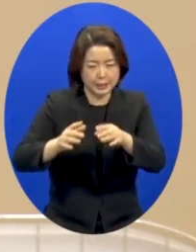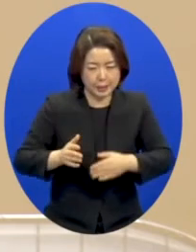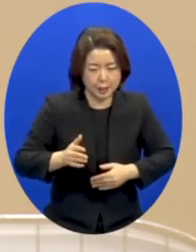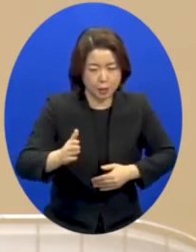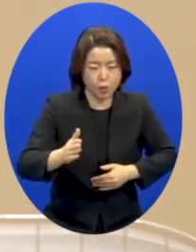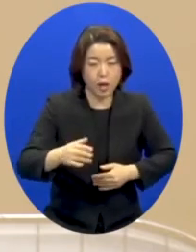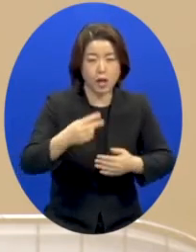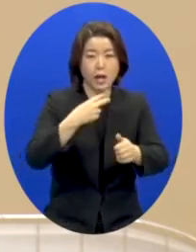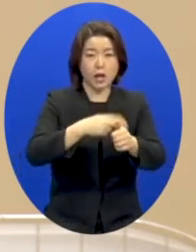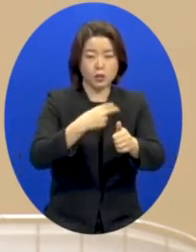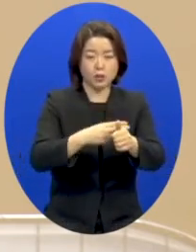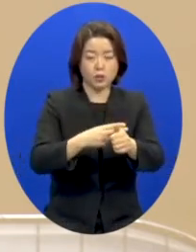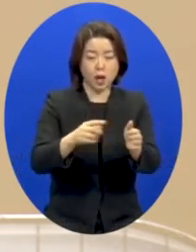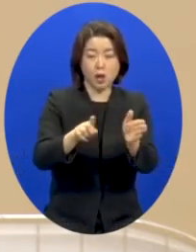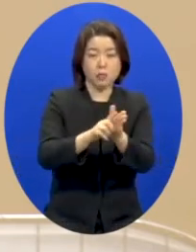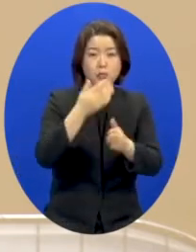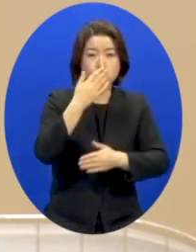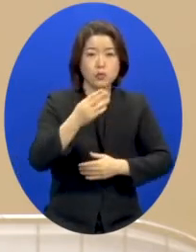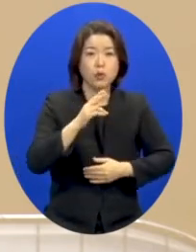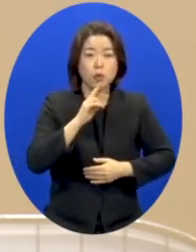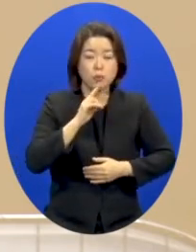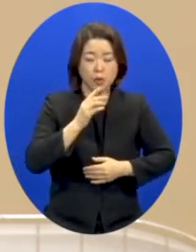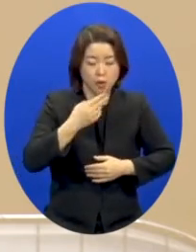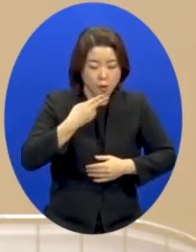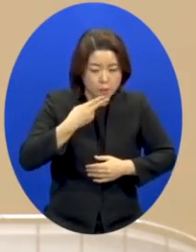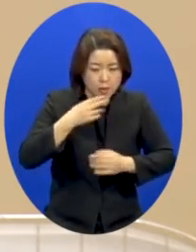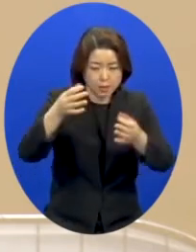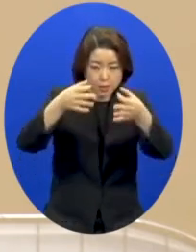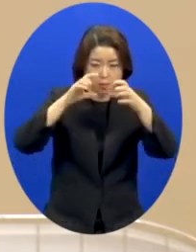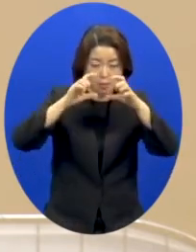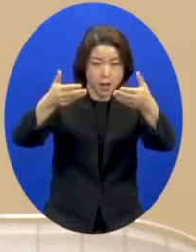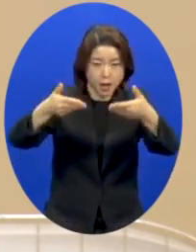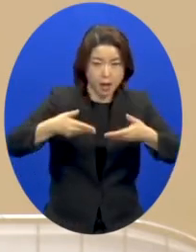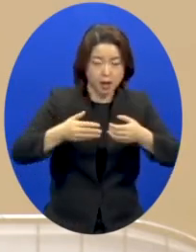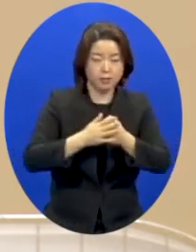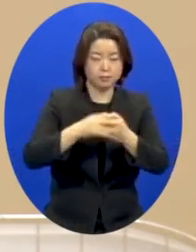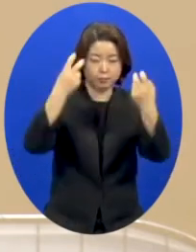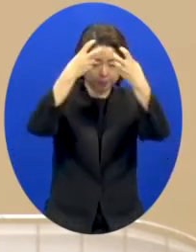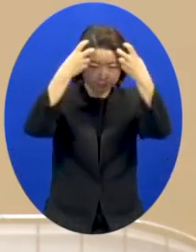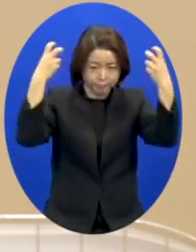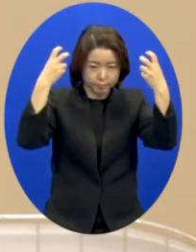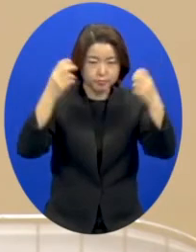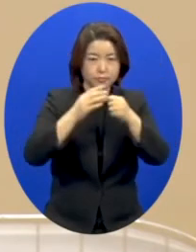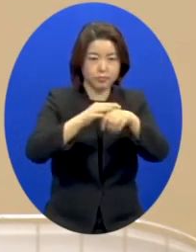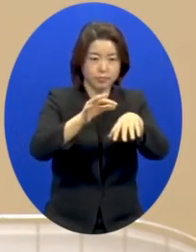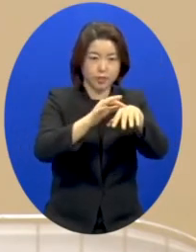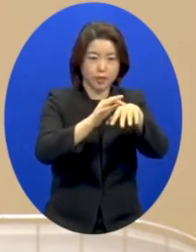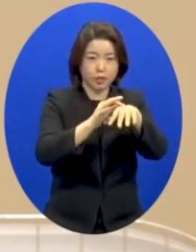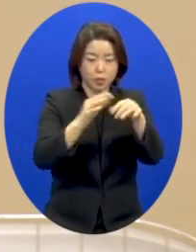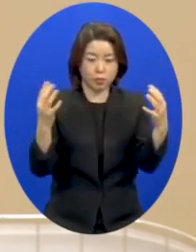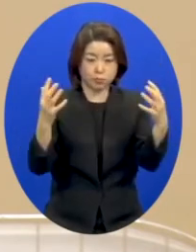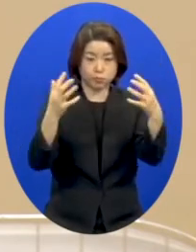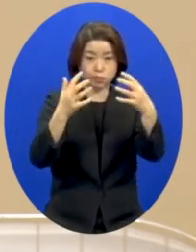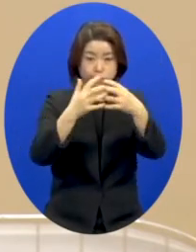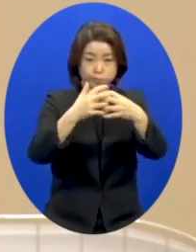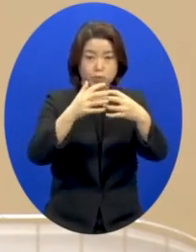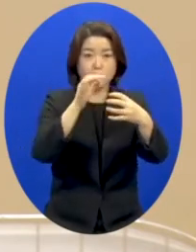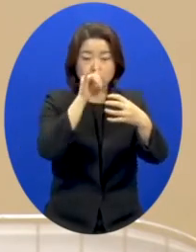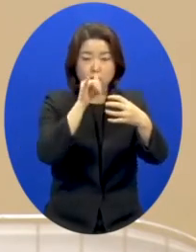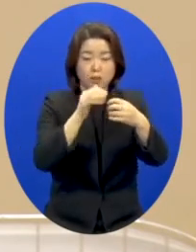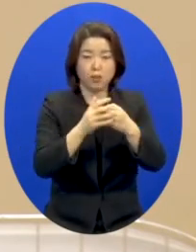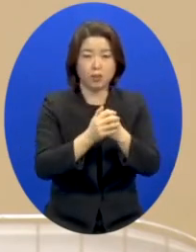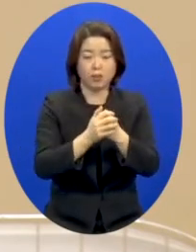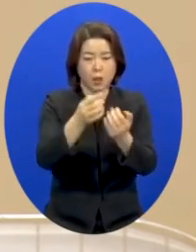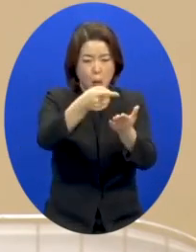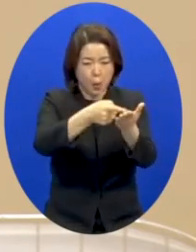믿을 수 없는 사실을 말해주었습니다. 절개된 앞머리 뼈 부분에 있는 피부가 고라가 되었다고 했습니다.